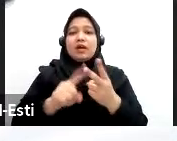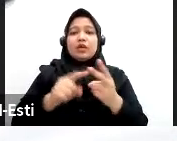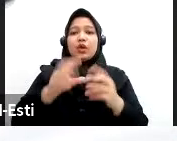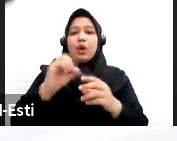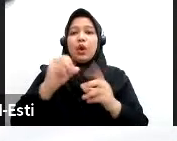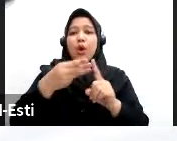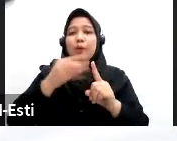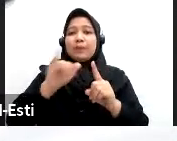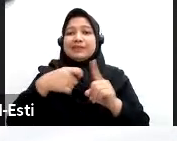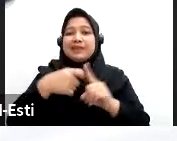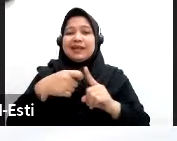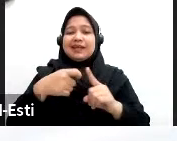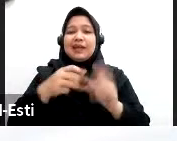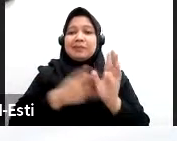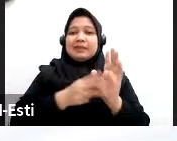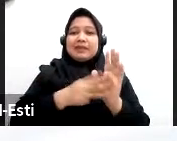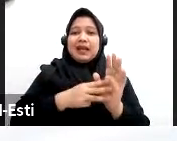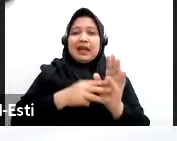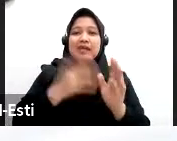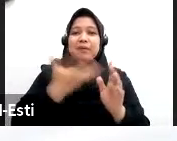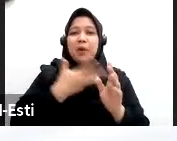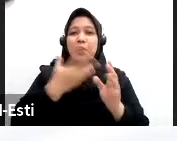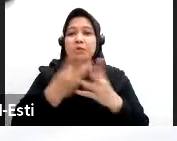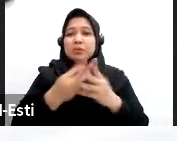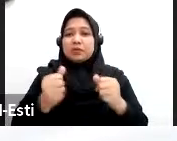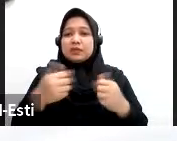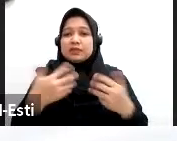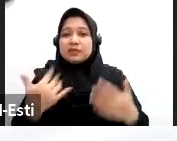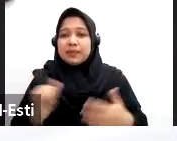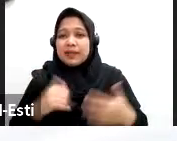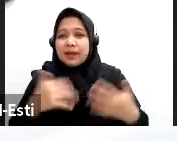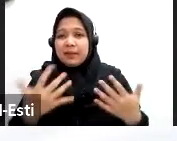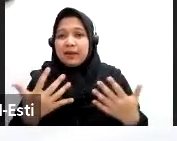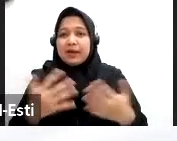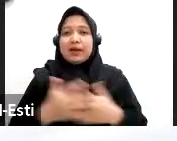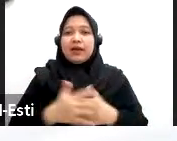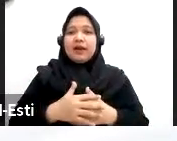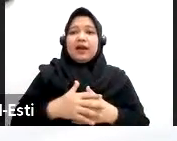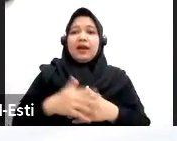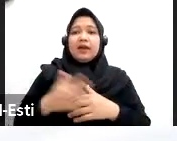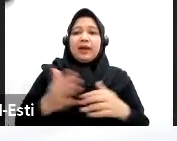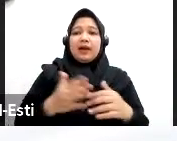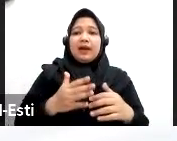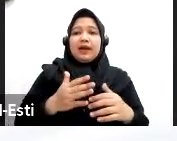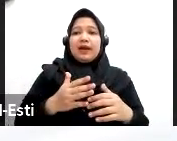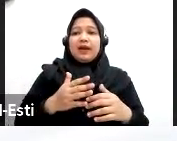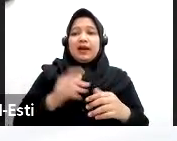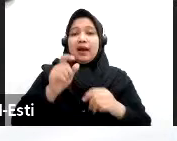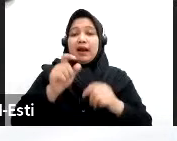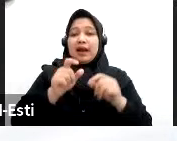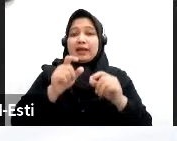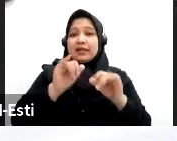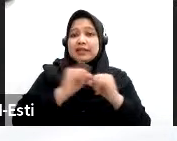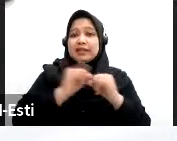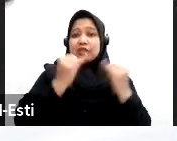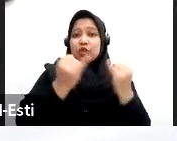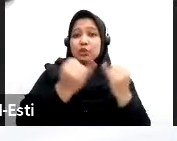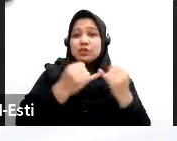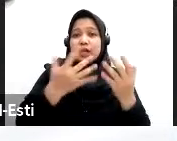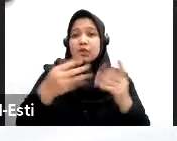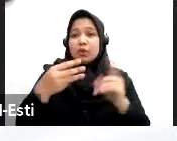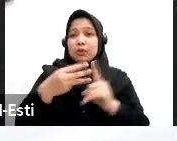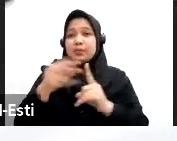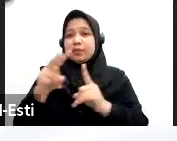akan akan disesuaikan Seperti apakah S Perti Apakah mempunyai transport Apakah karenanya bitusi atau karena ini tuh juga atau